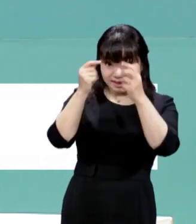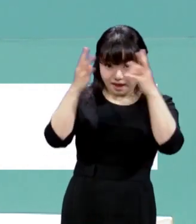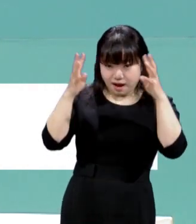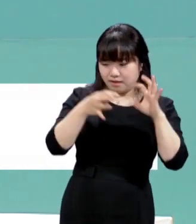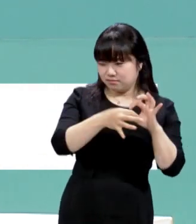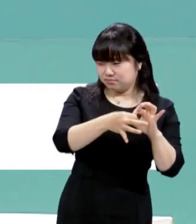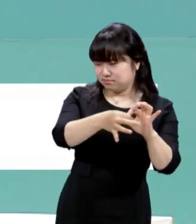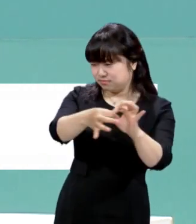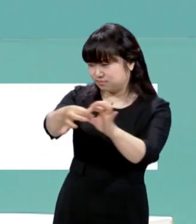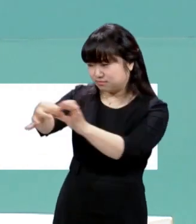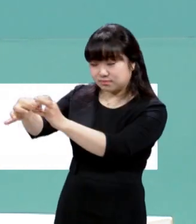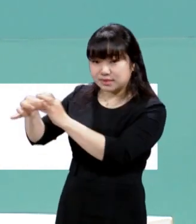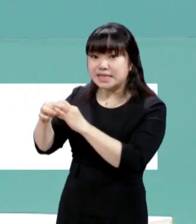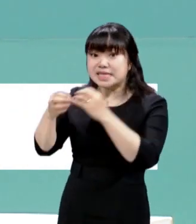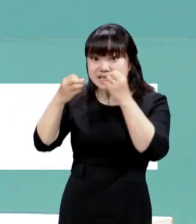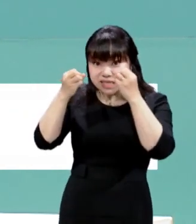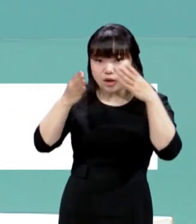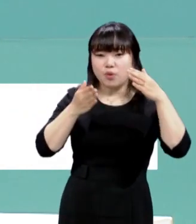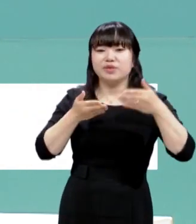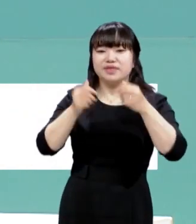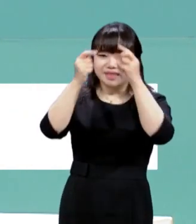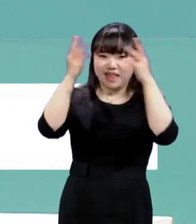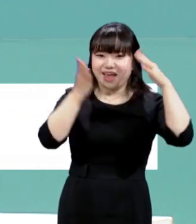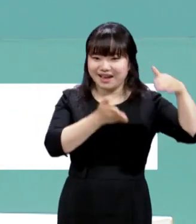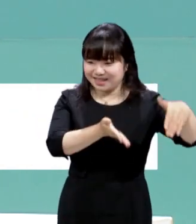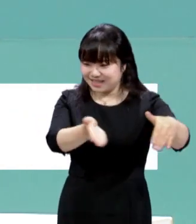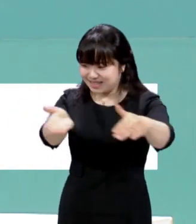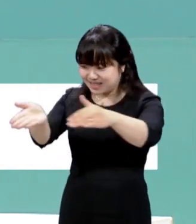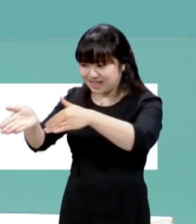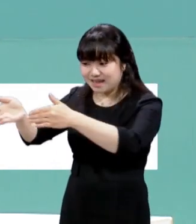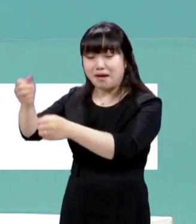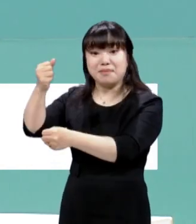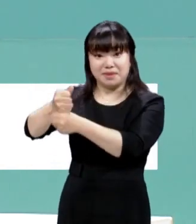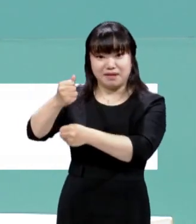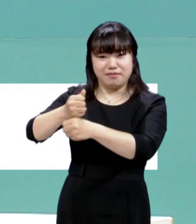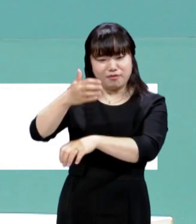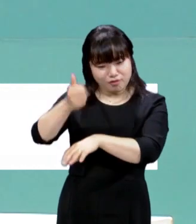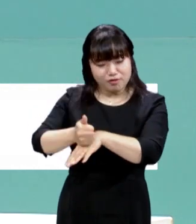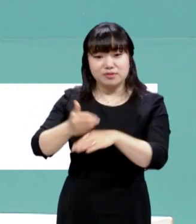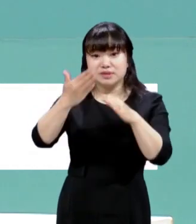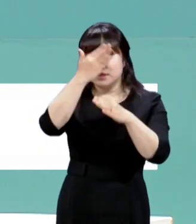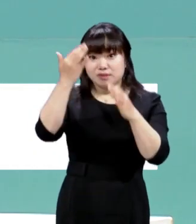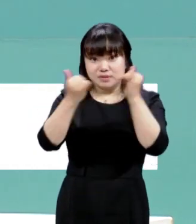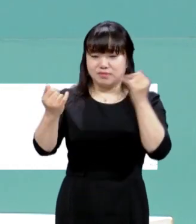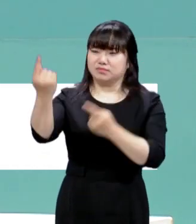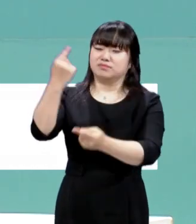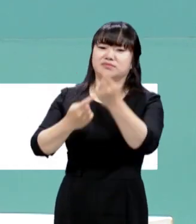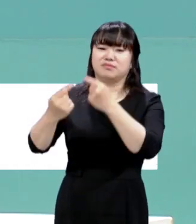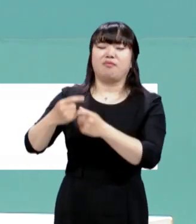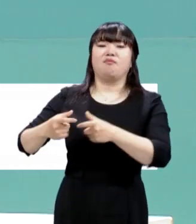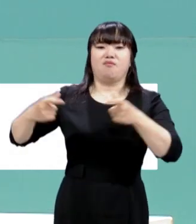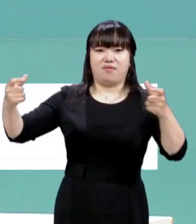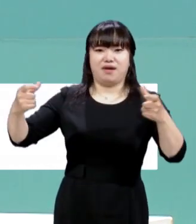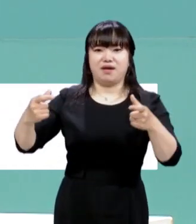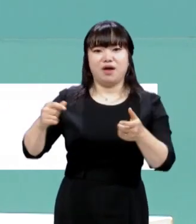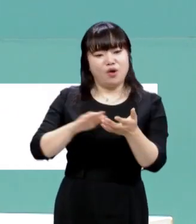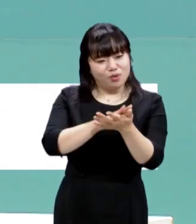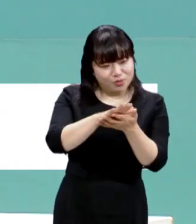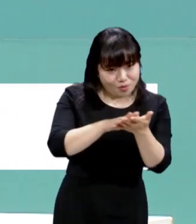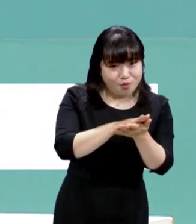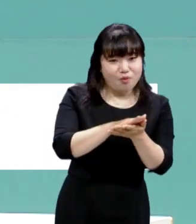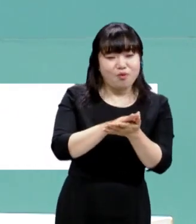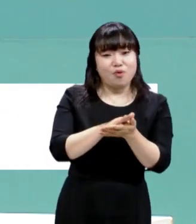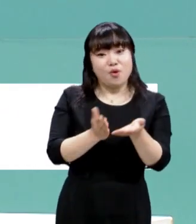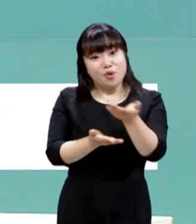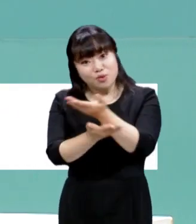신 대학로로 조성을 해서 여기에 지금 청년들이 많이 오는 것입니다 연구할 수 있는 공감 그리고